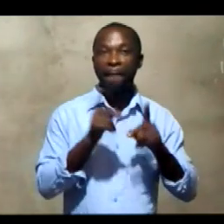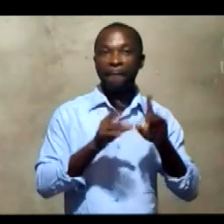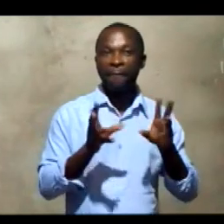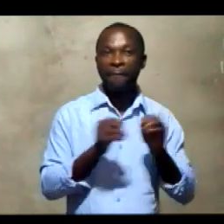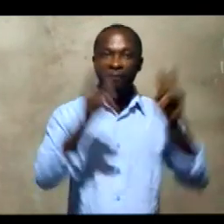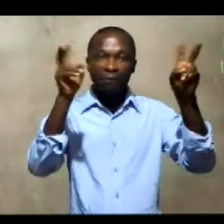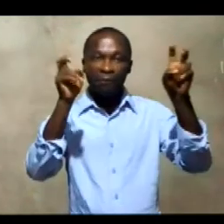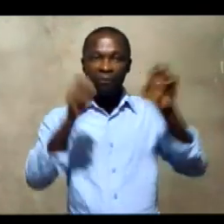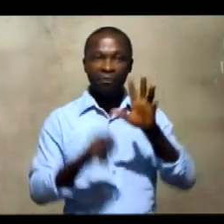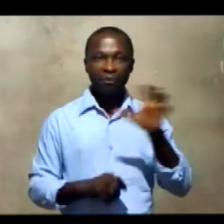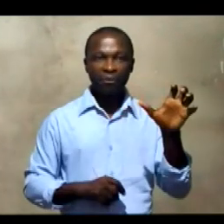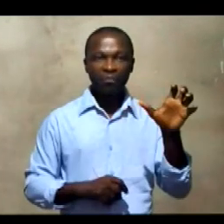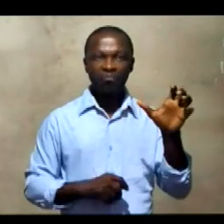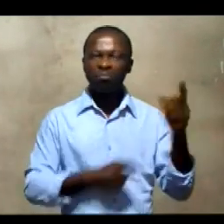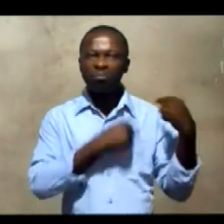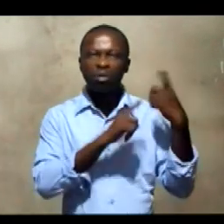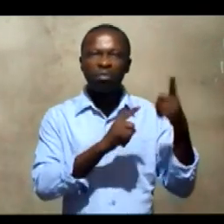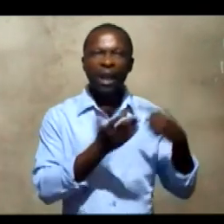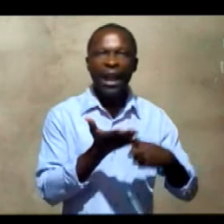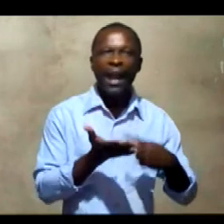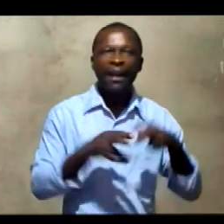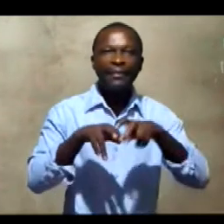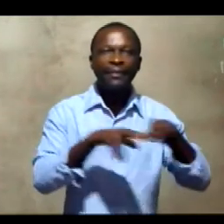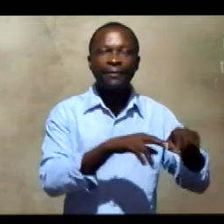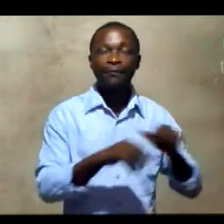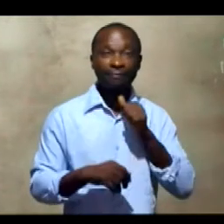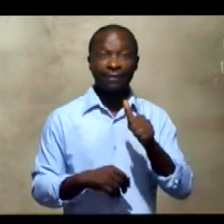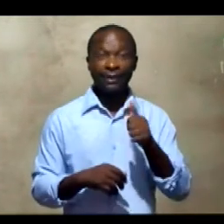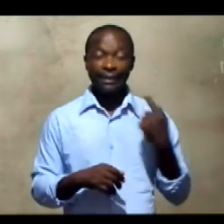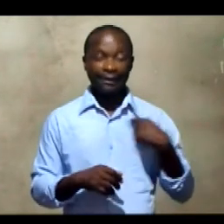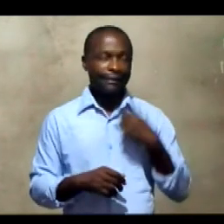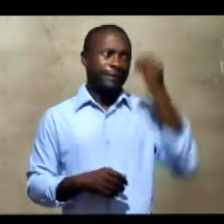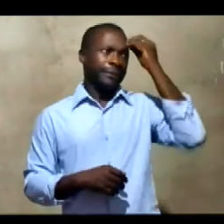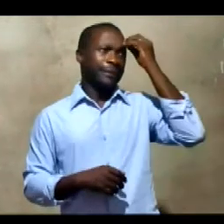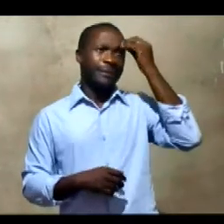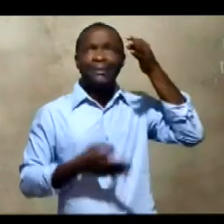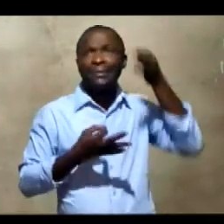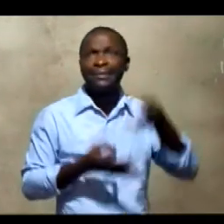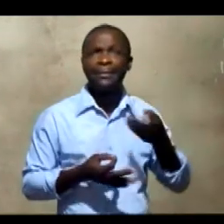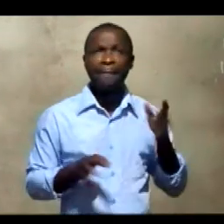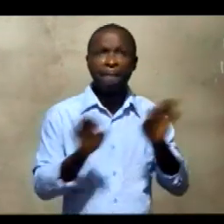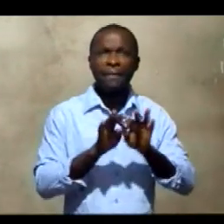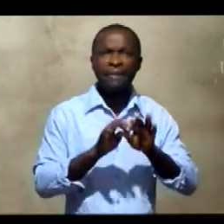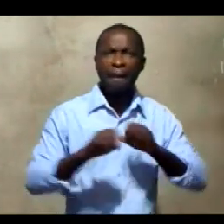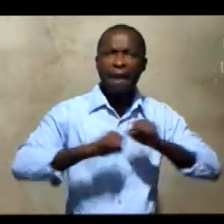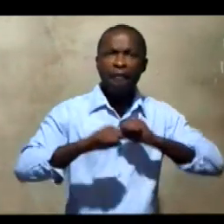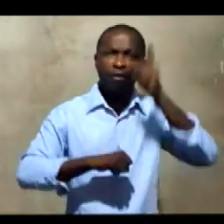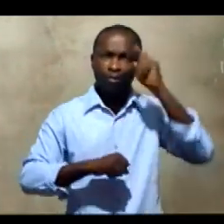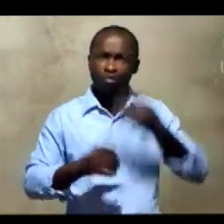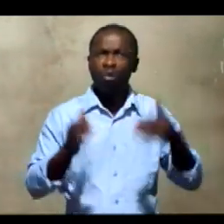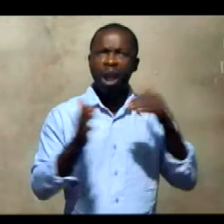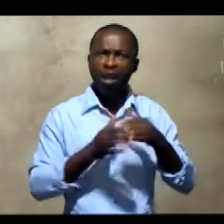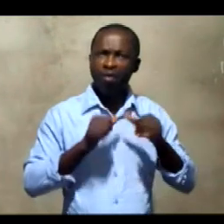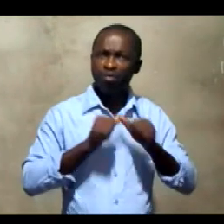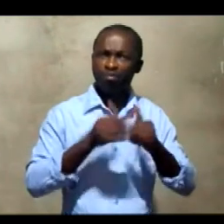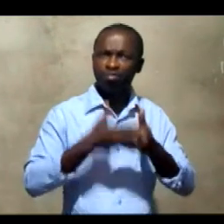mois. Et nous avons estimé au niveau de la médiation internationale que nous devrons bouger pour qu'on puisse